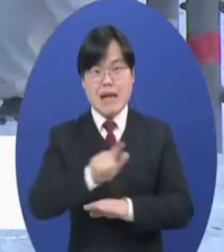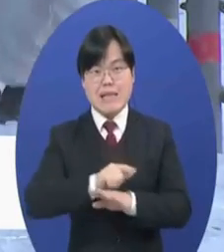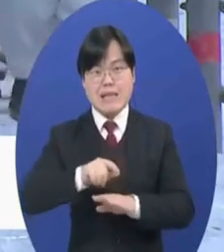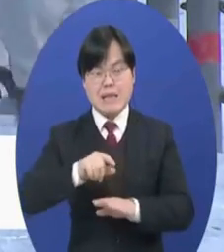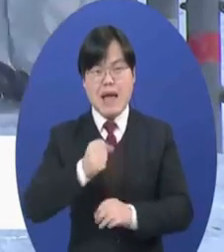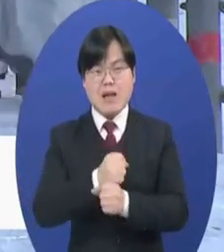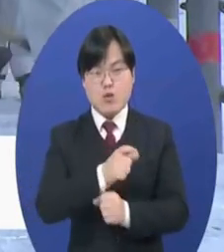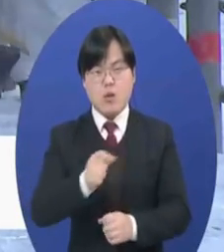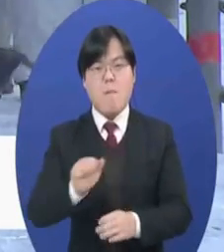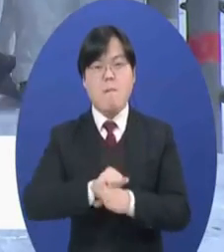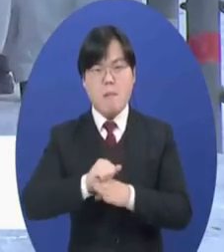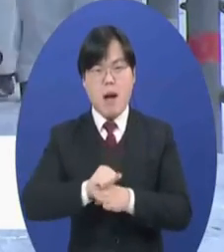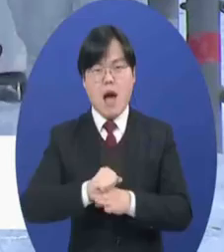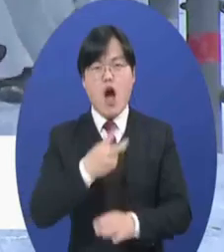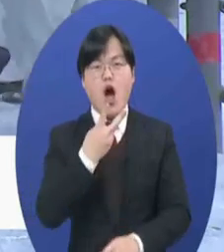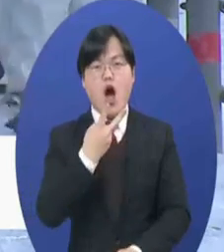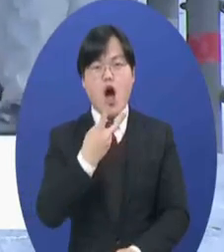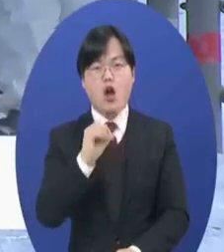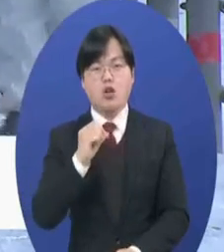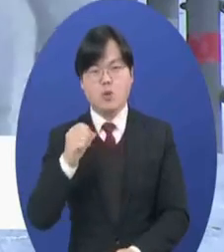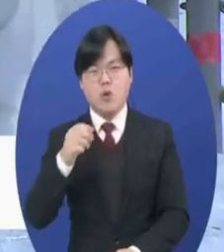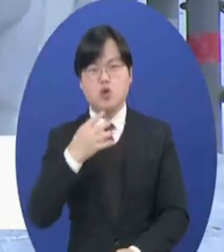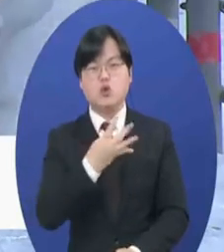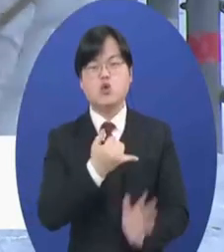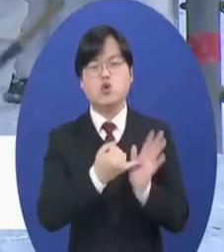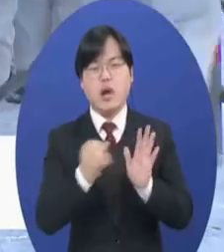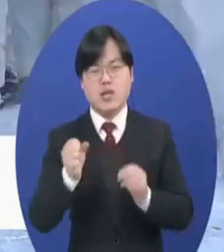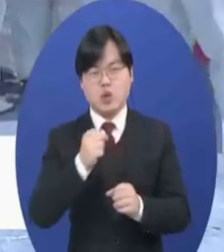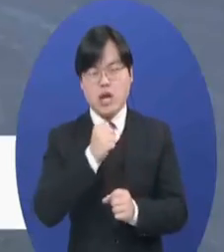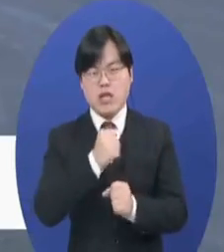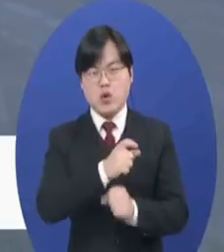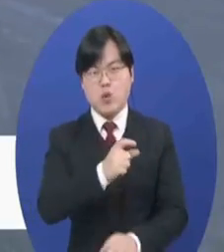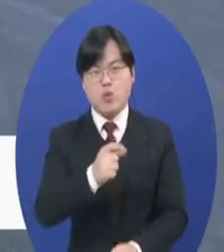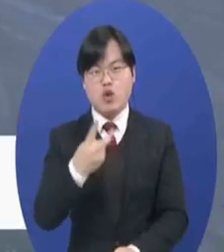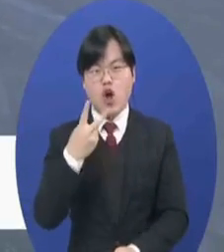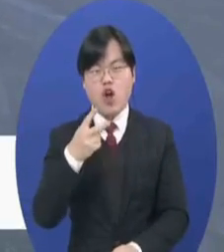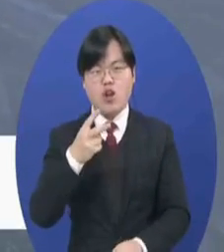Нийтдээ 22 баргаадын 600 гаруй тогтчилт үйлчлэгээний ажилчид 2 ээлжир хуваагдан